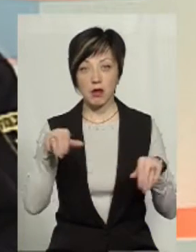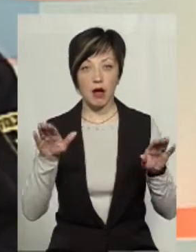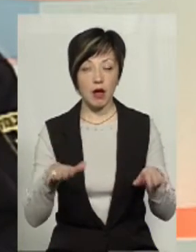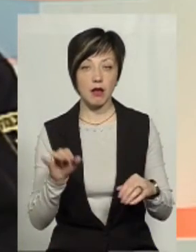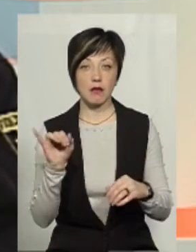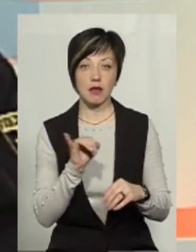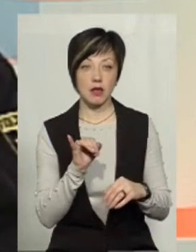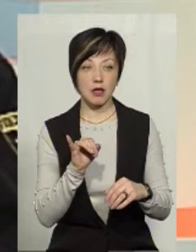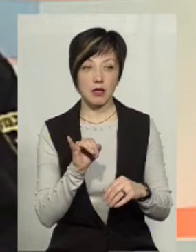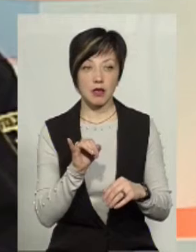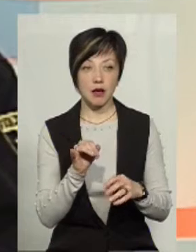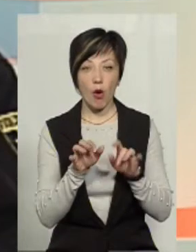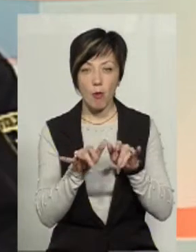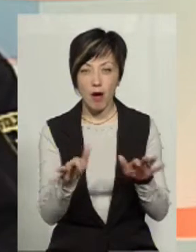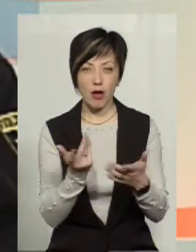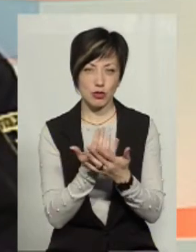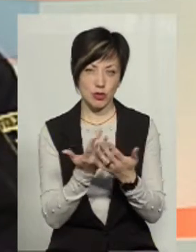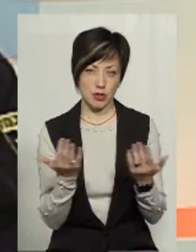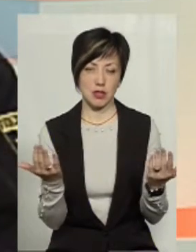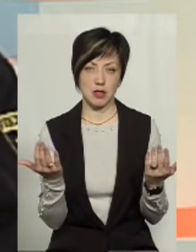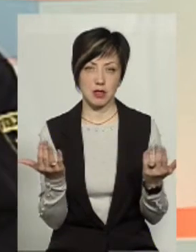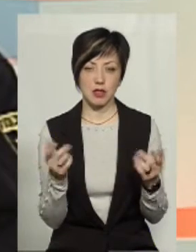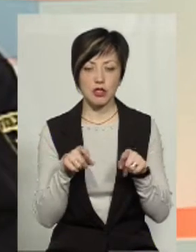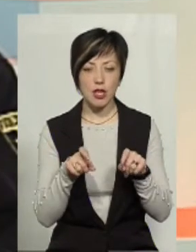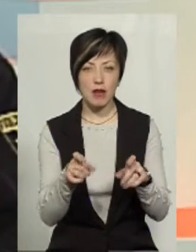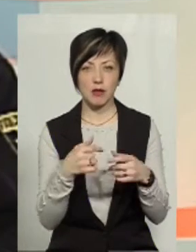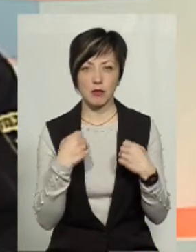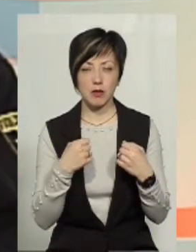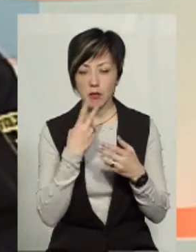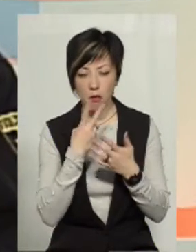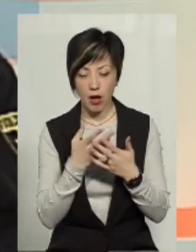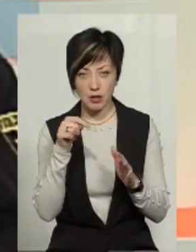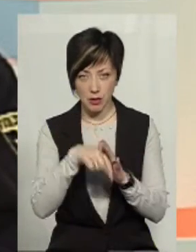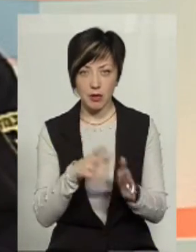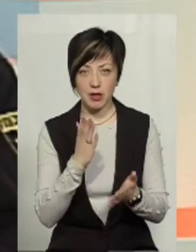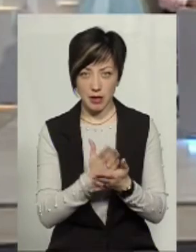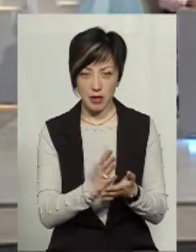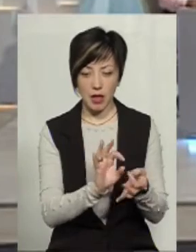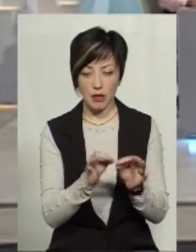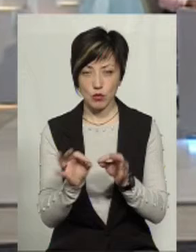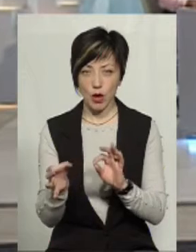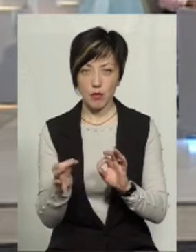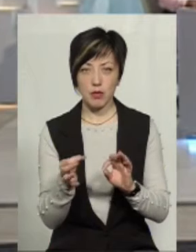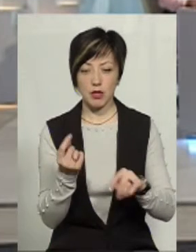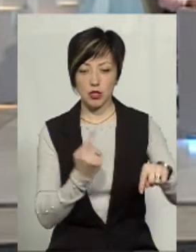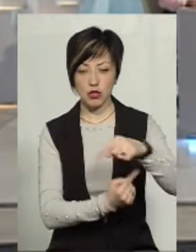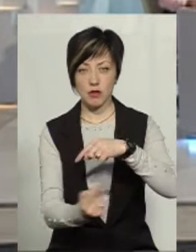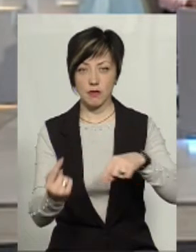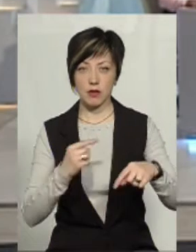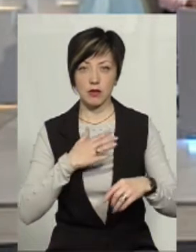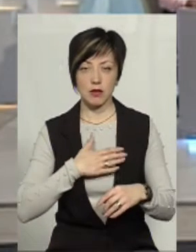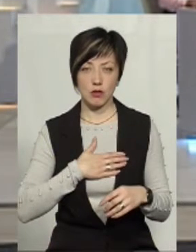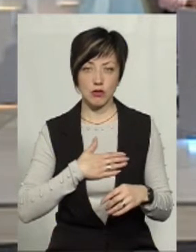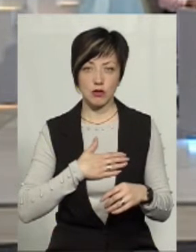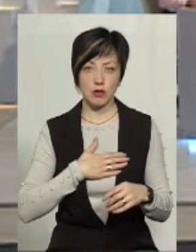і отих мошок, камашок, і червів, яких ми не бачимо, але які є ланцюгами живлення